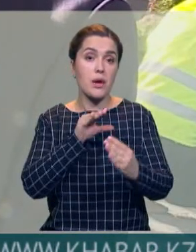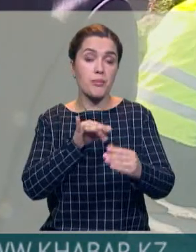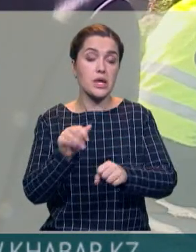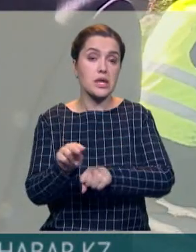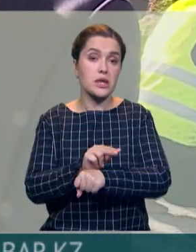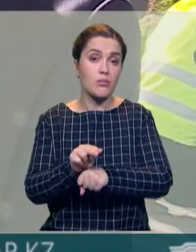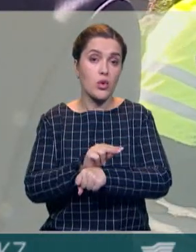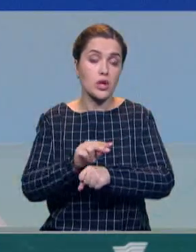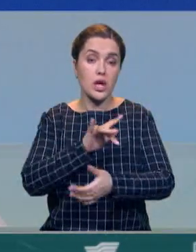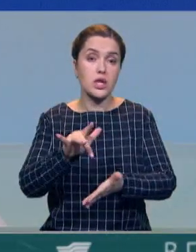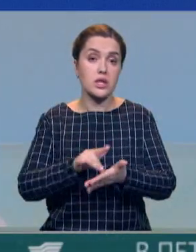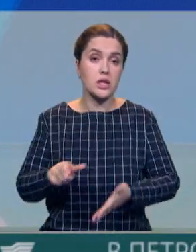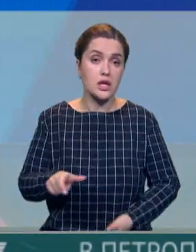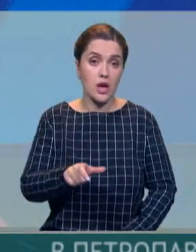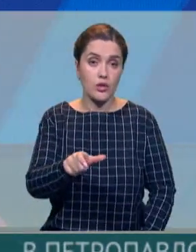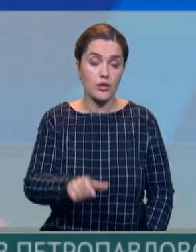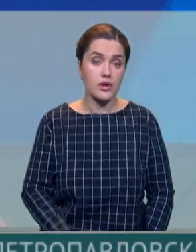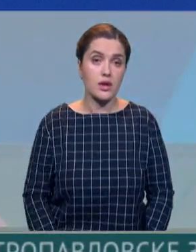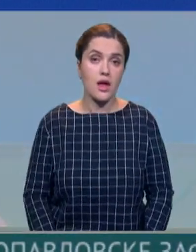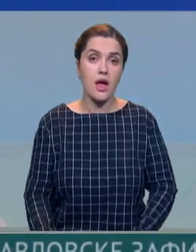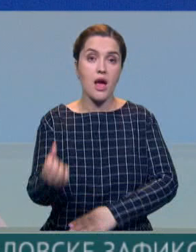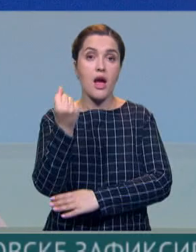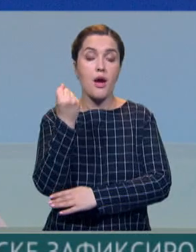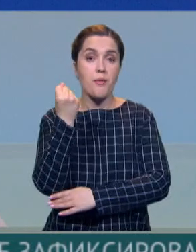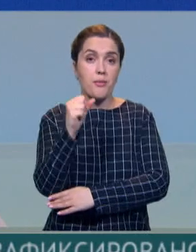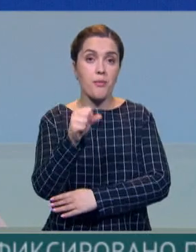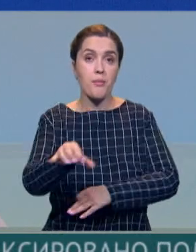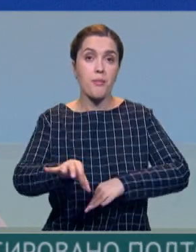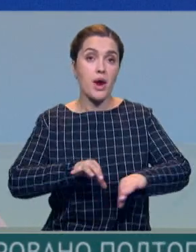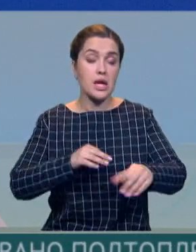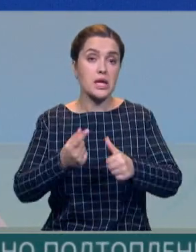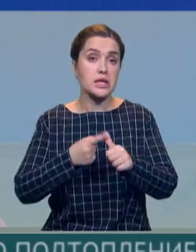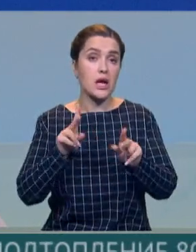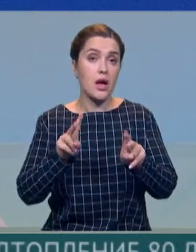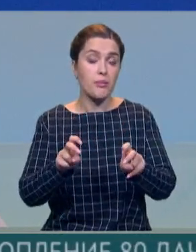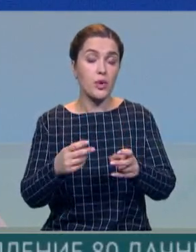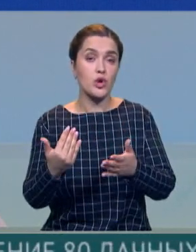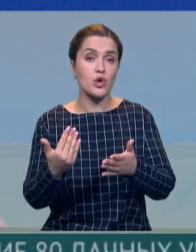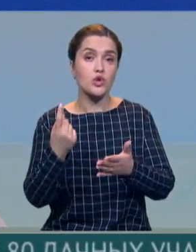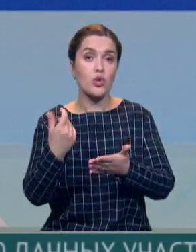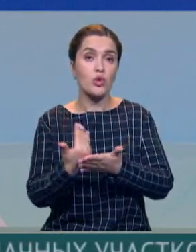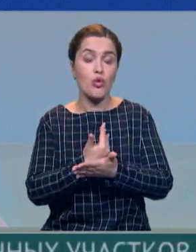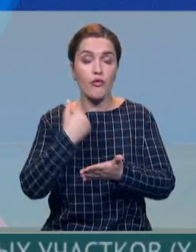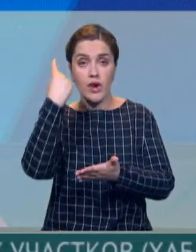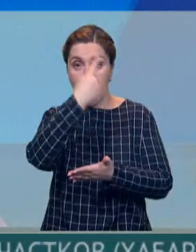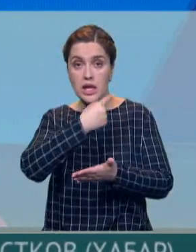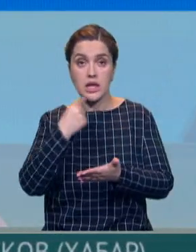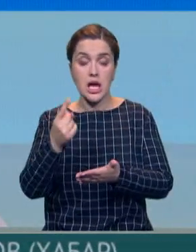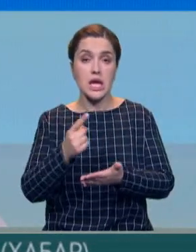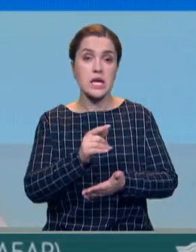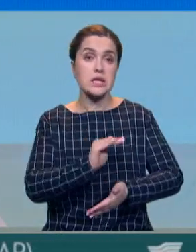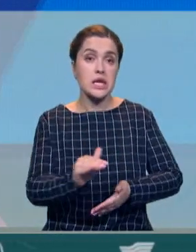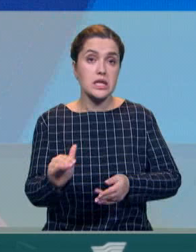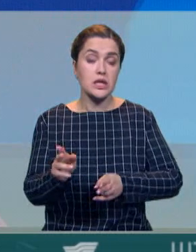городских дорог. Одним из победителей проекта «100 новых лиц Казахстана» стал детский хирург Ерлан Рамазанов